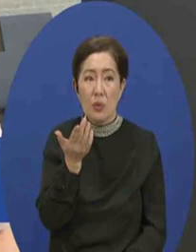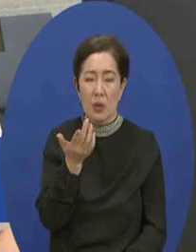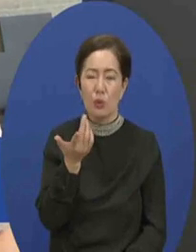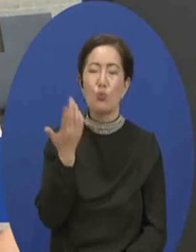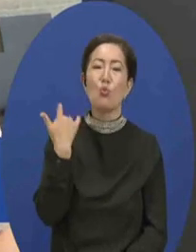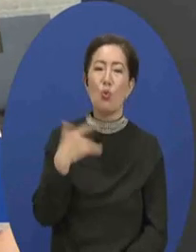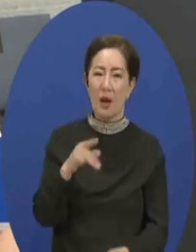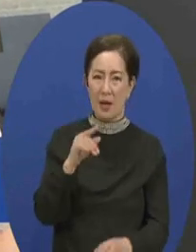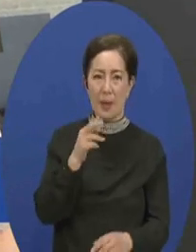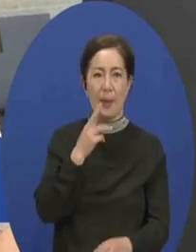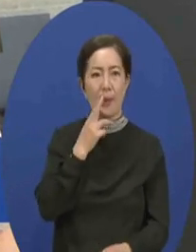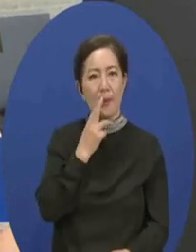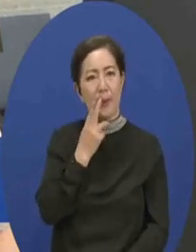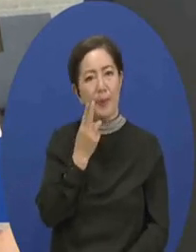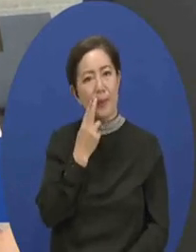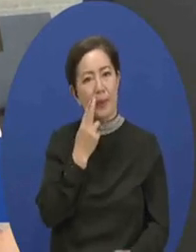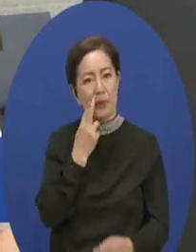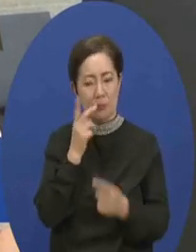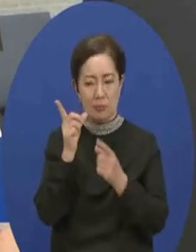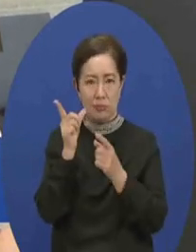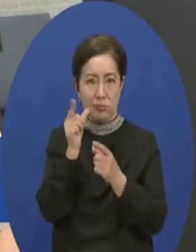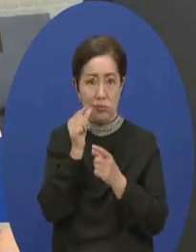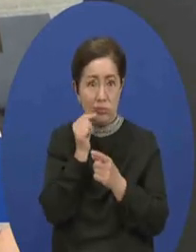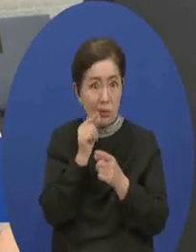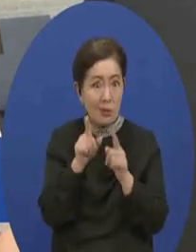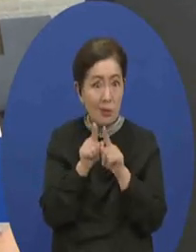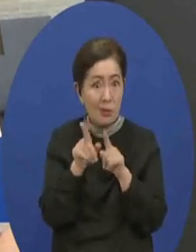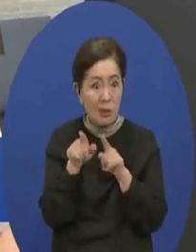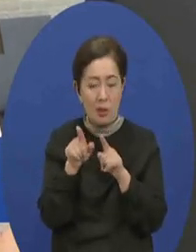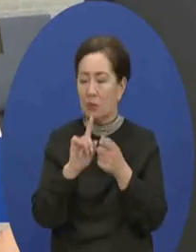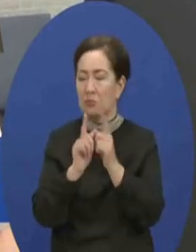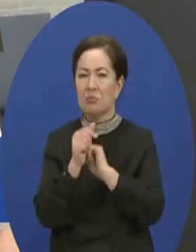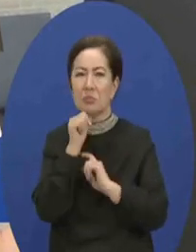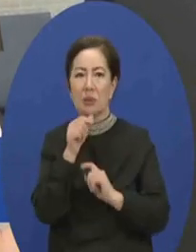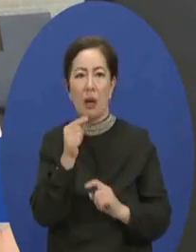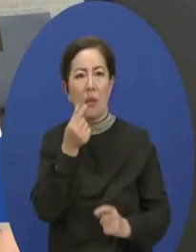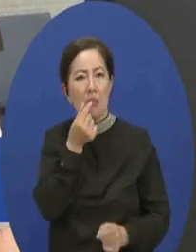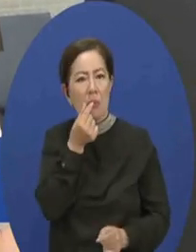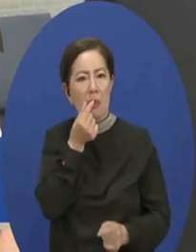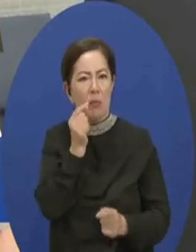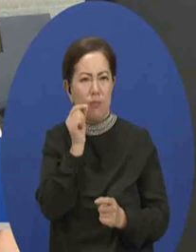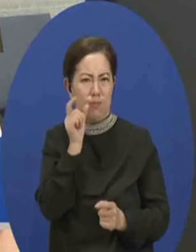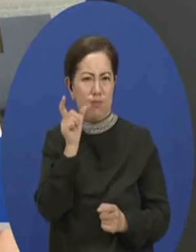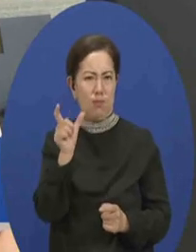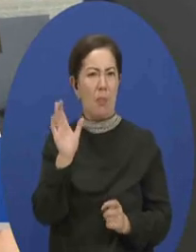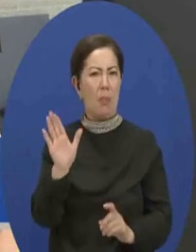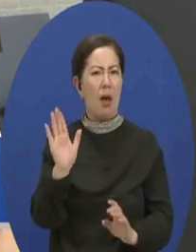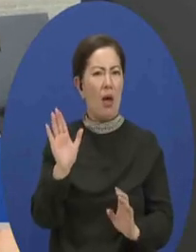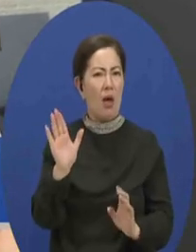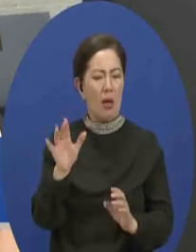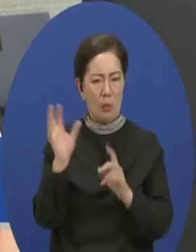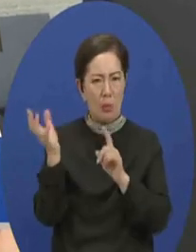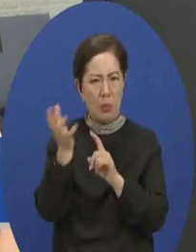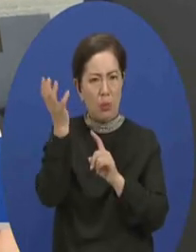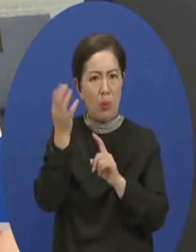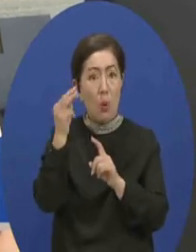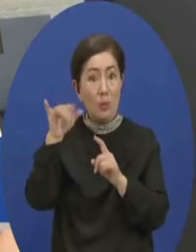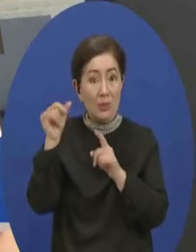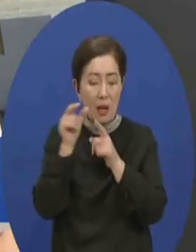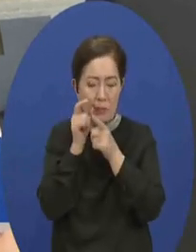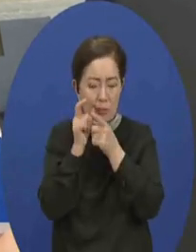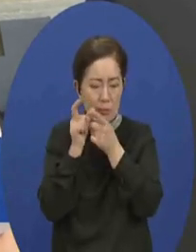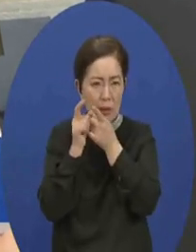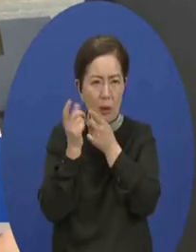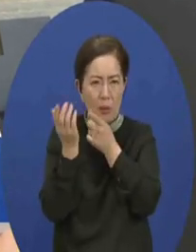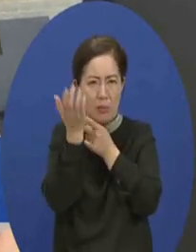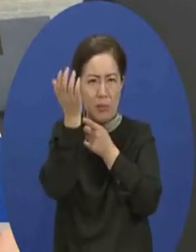эрдийн тамхитай ижил дот одоо никотин агуулдаг 7000 гаруй хорт бодисыг агуулдаг. Үүний 60 гаруй